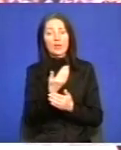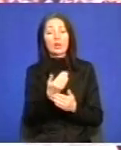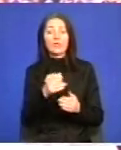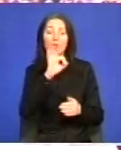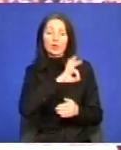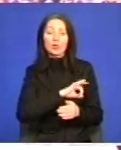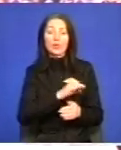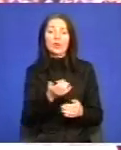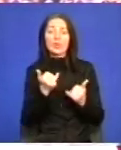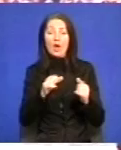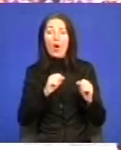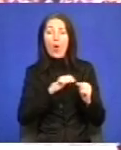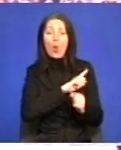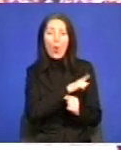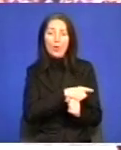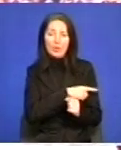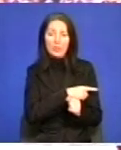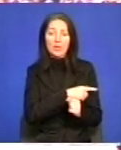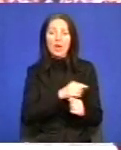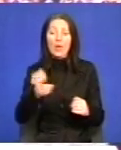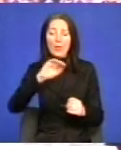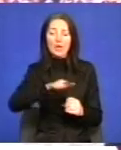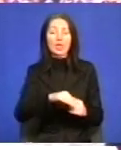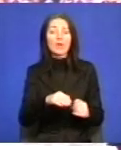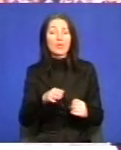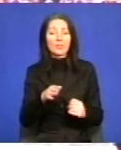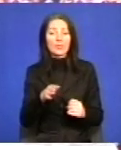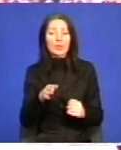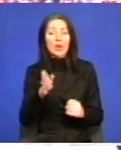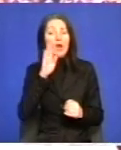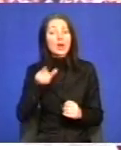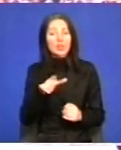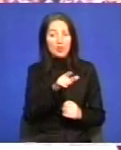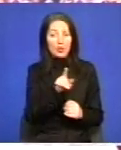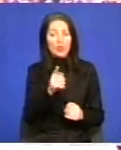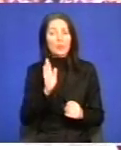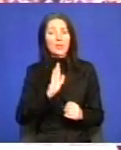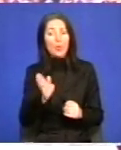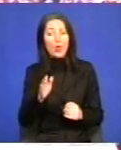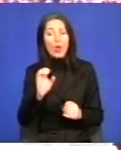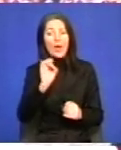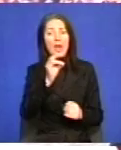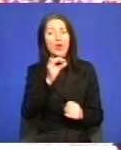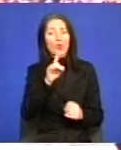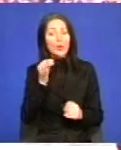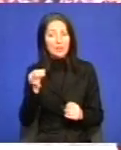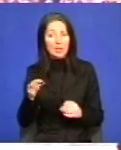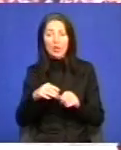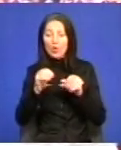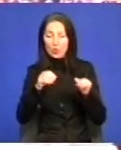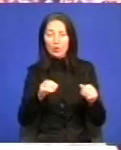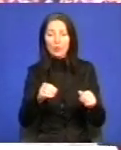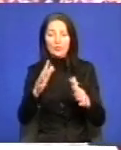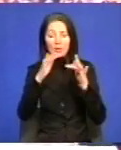річок. Наприклад, щоб не було ерозії ґрунту, ялинка вона у воді досить нормально і довго